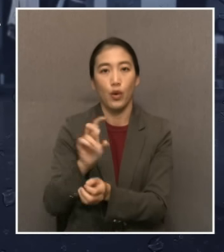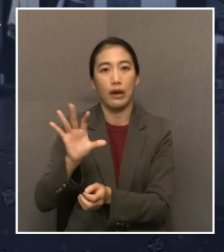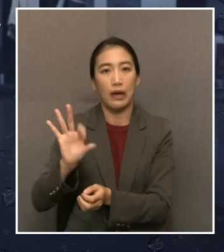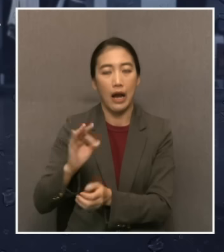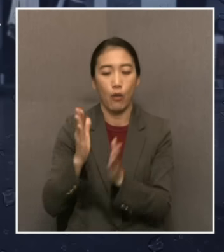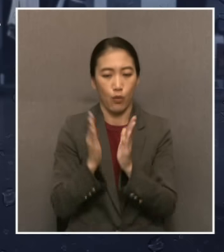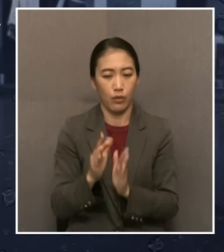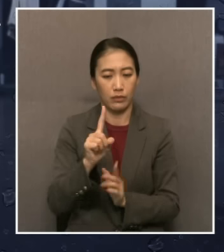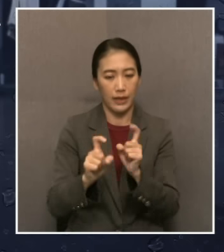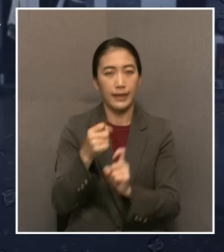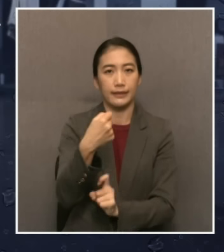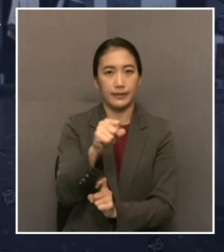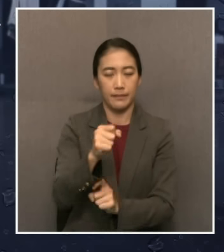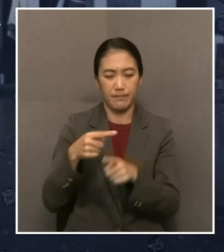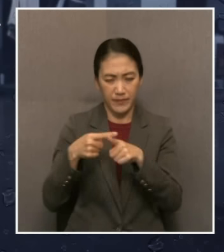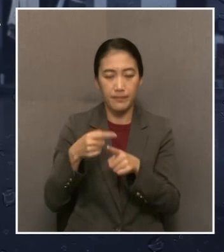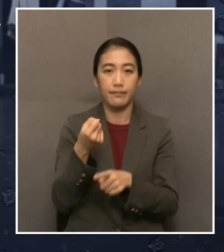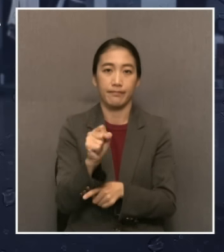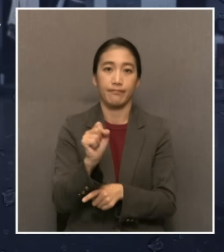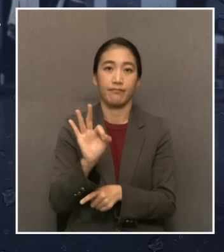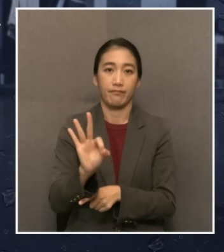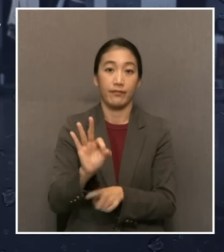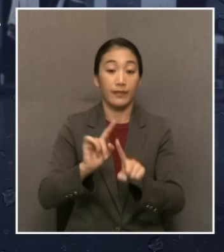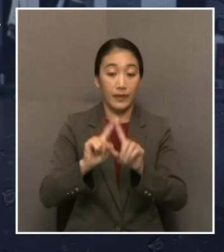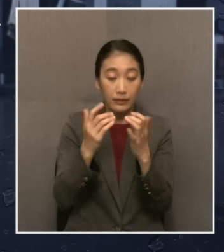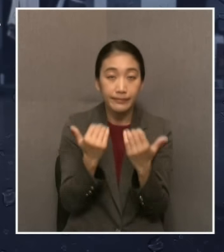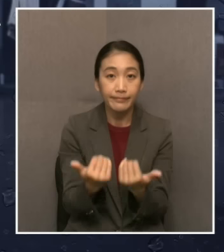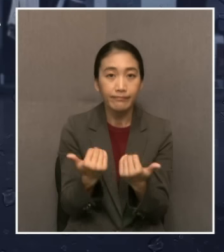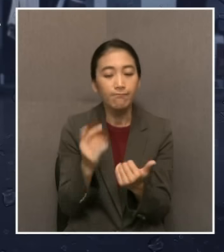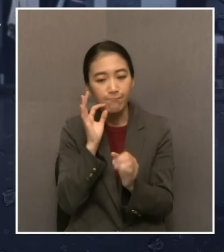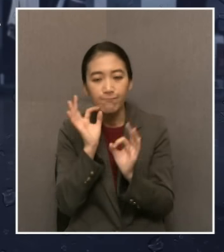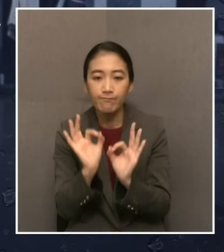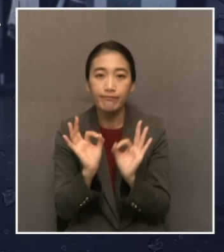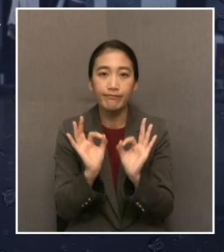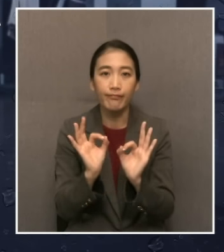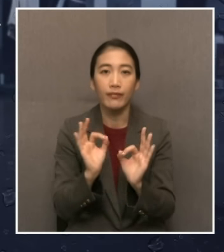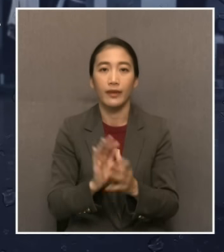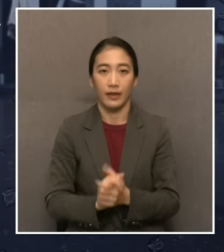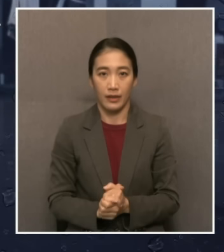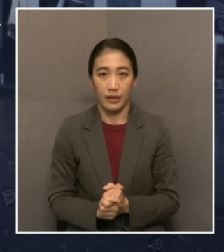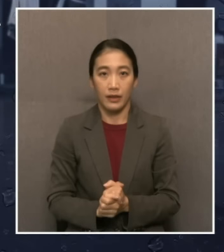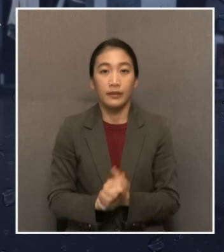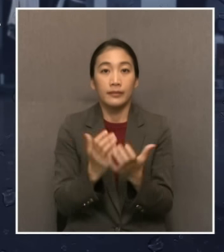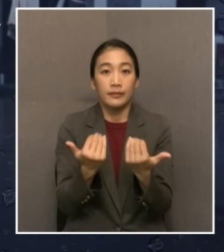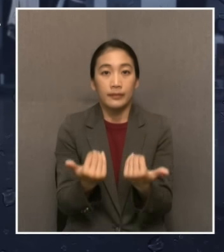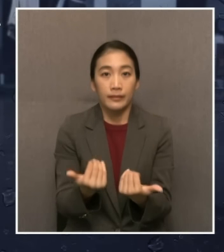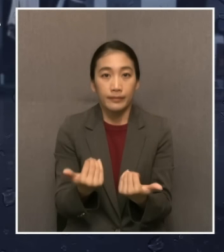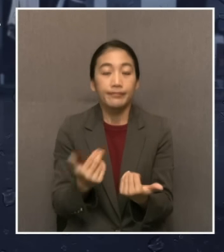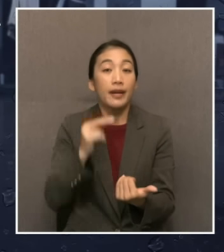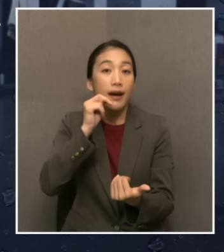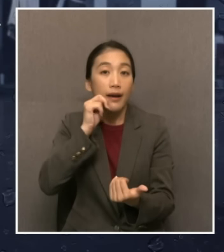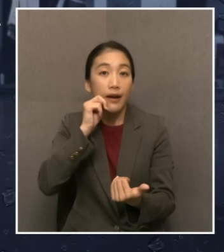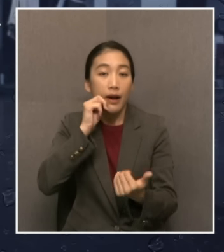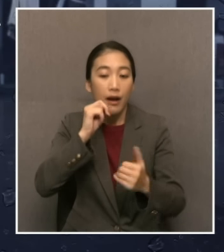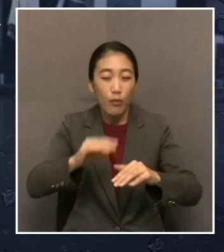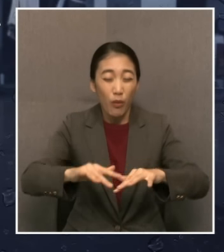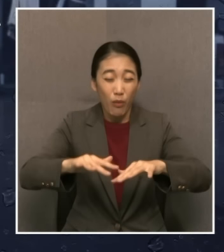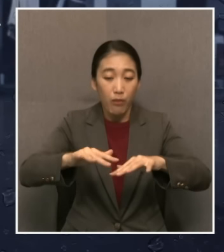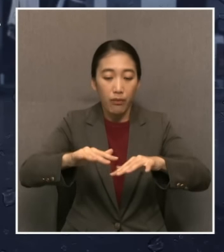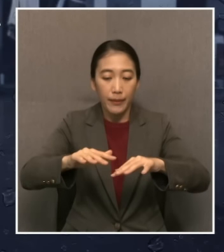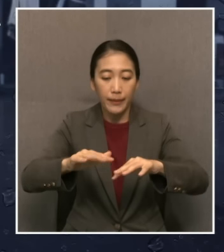มีผู้ได้รับบาดเจ็บ 19รายตอนนี้สถานการณ์เริ่มคลี่คลายแล้วภาพรวมสถานการณ์ระดับน้ำเริ่มลดลงถูก